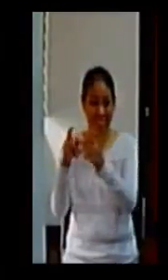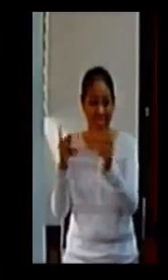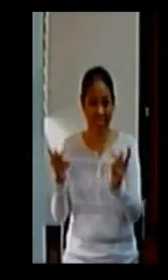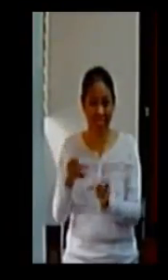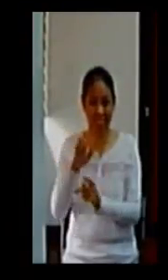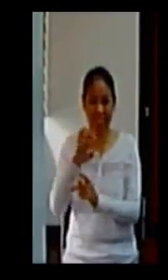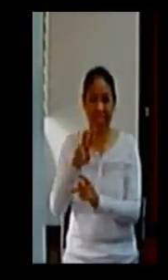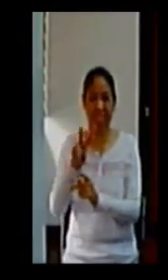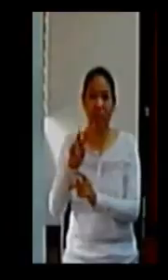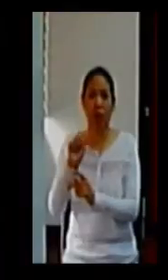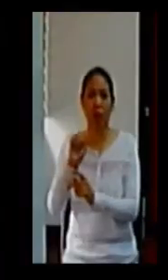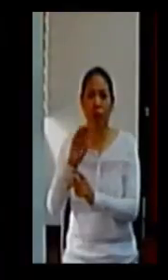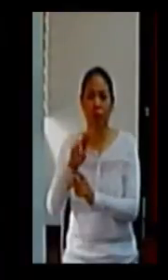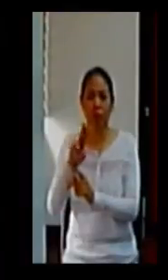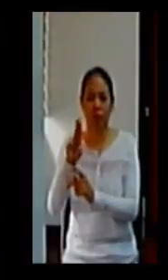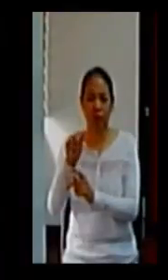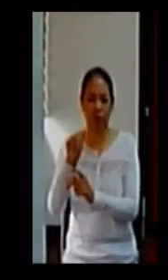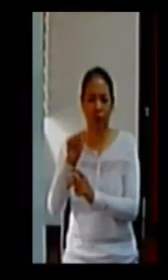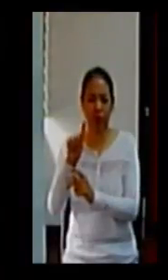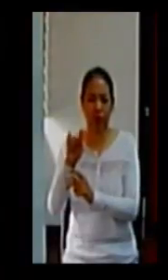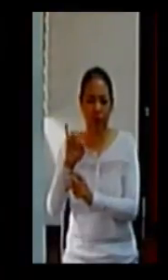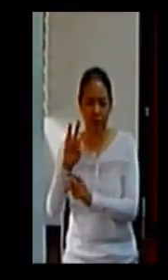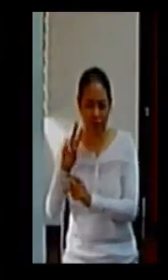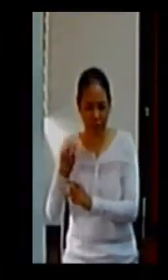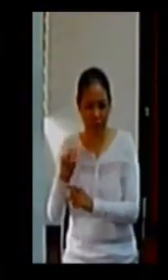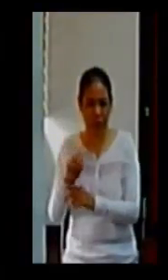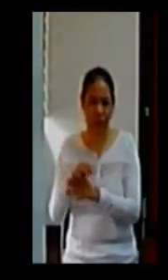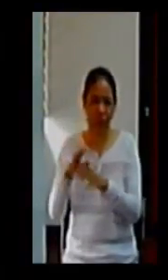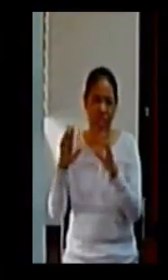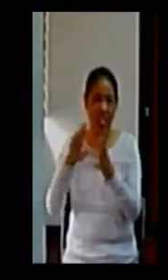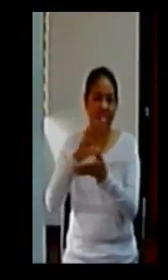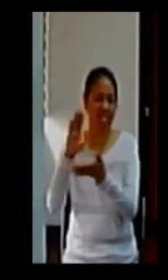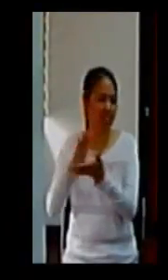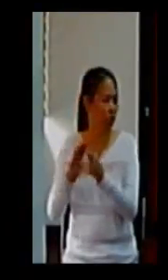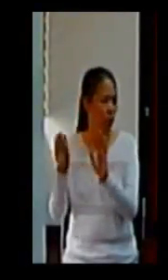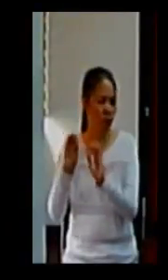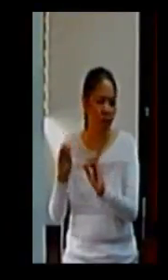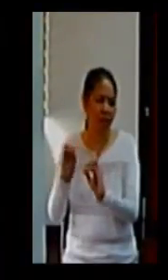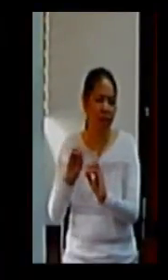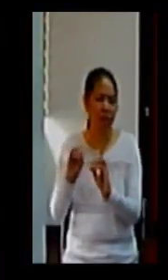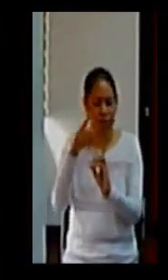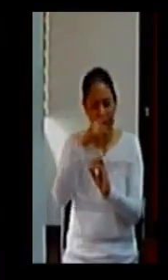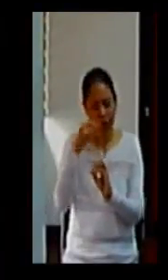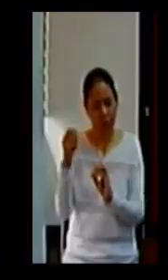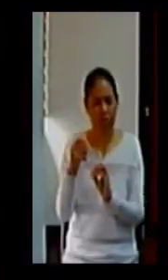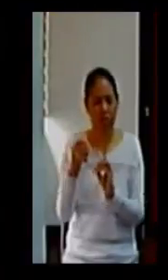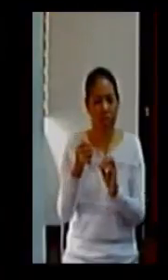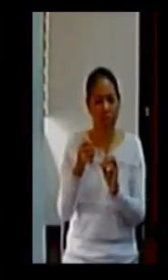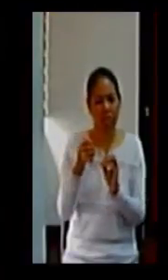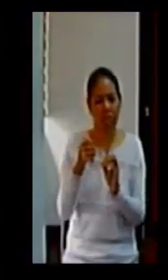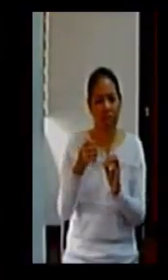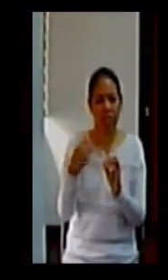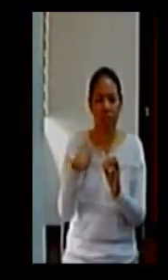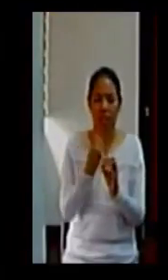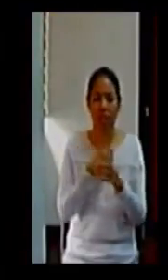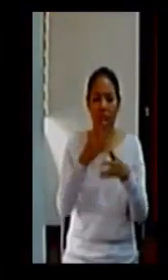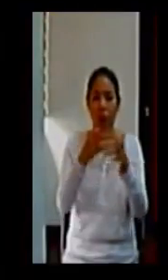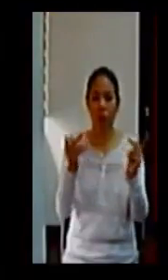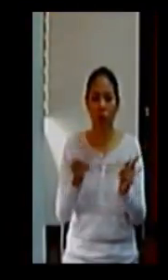dun sa amin halos magkakakilala tapos nagtutulungan po sila. Kaya kung ang bahay nyo ay medyo delikado